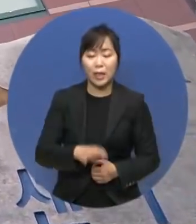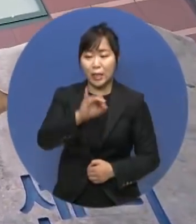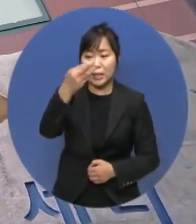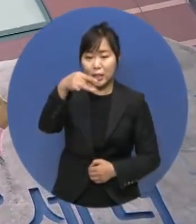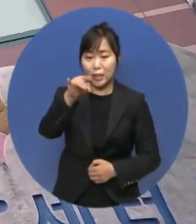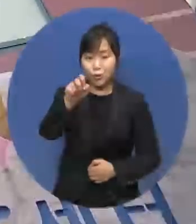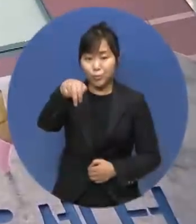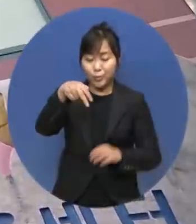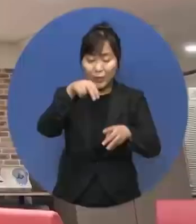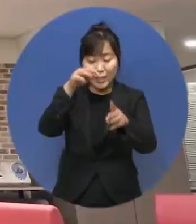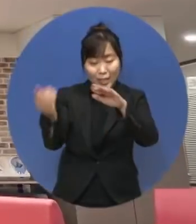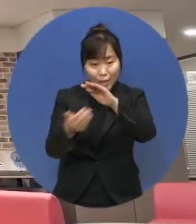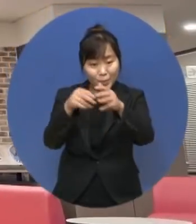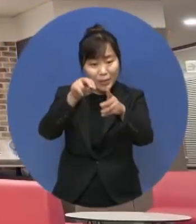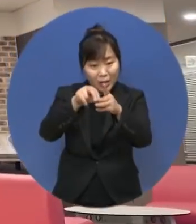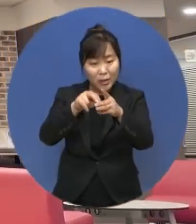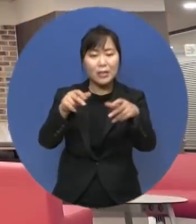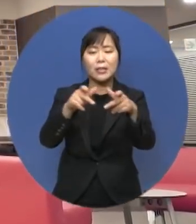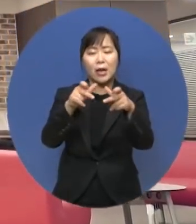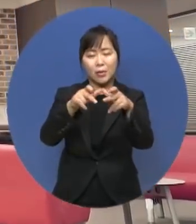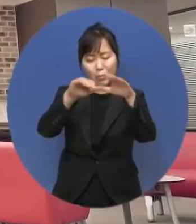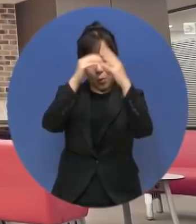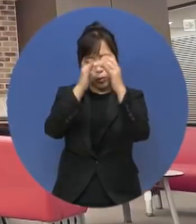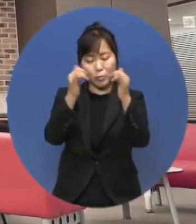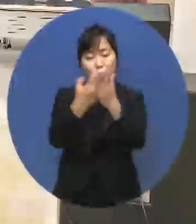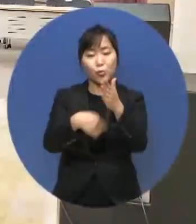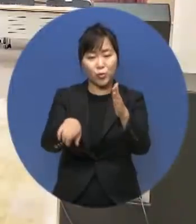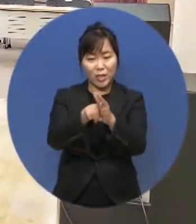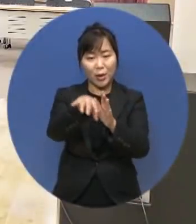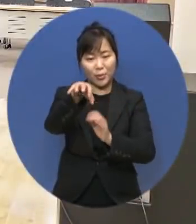이룸센터는 장애인 모두를 위한 공간입니다.